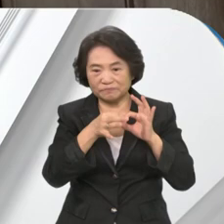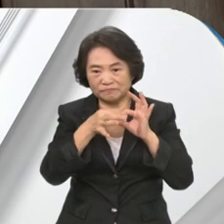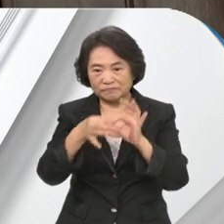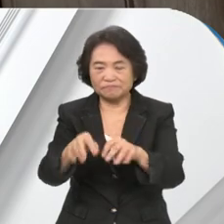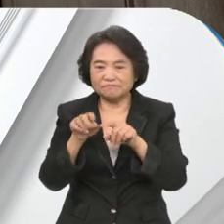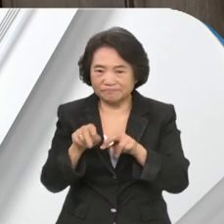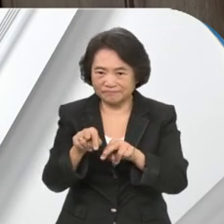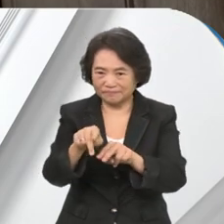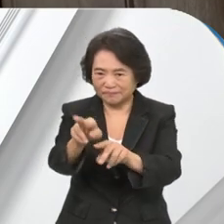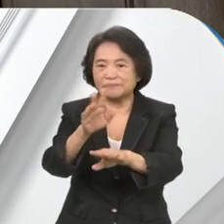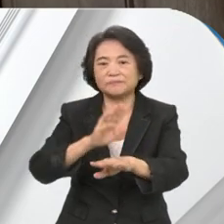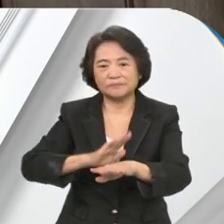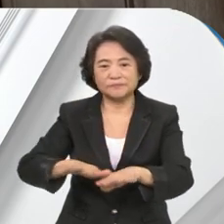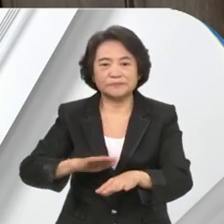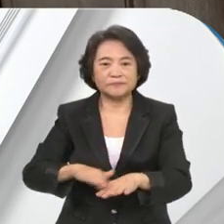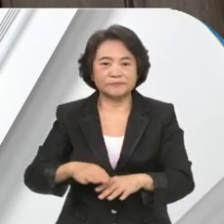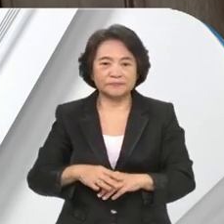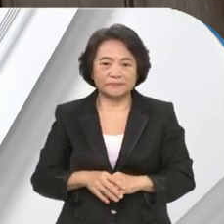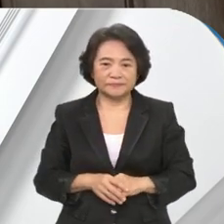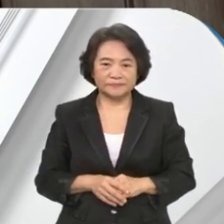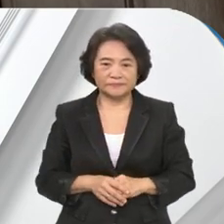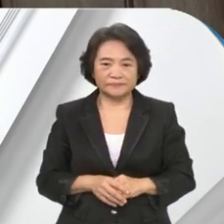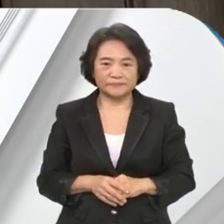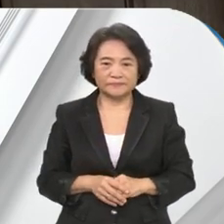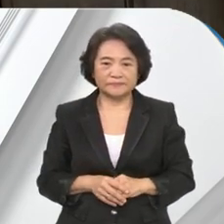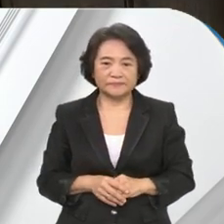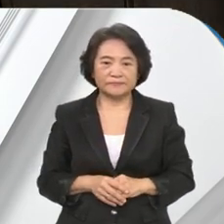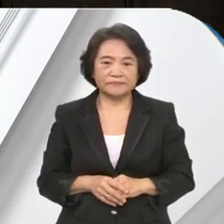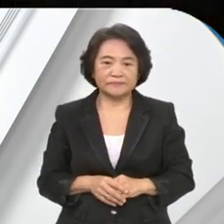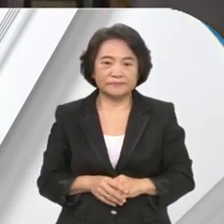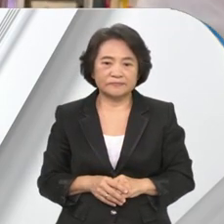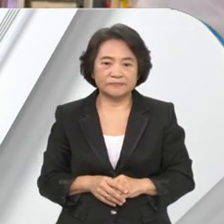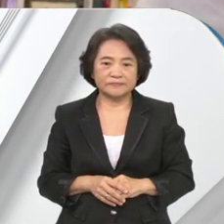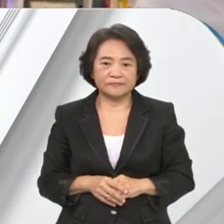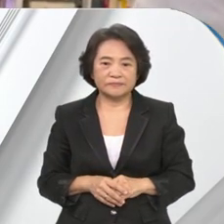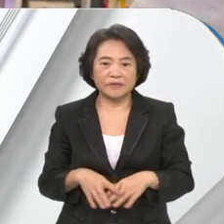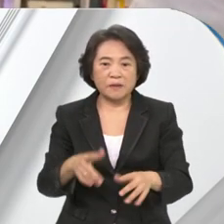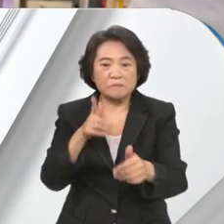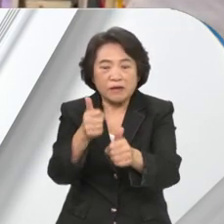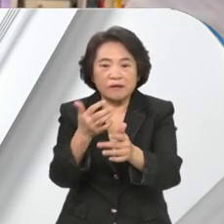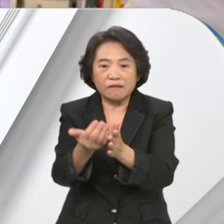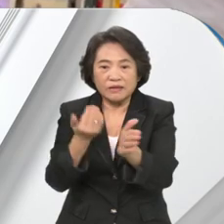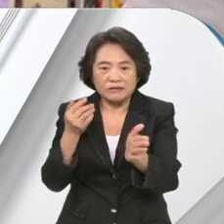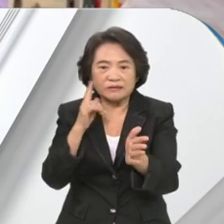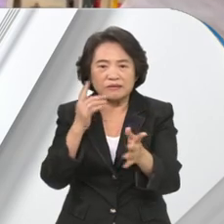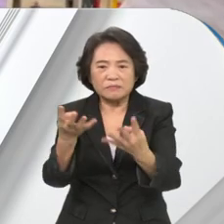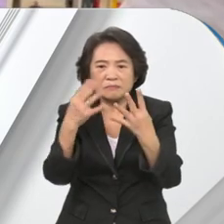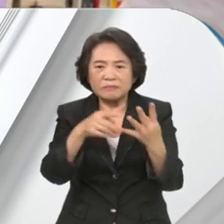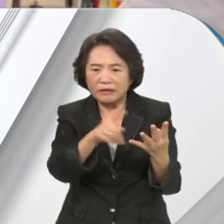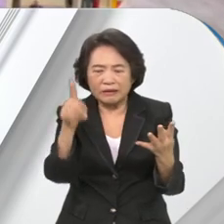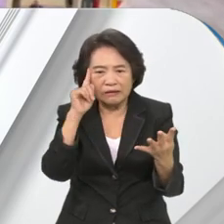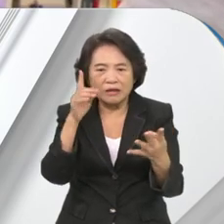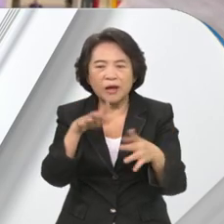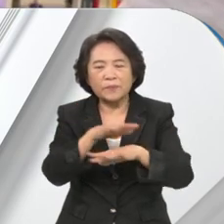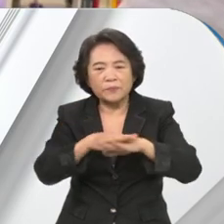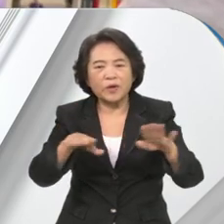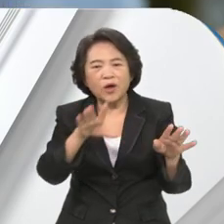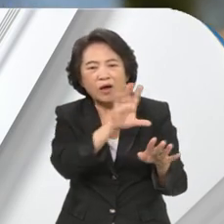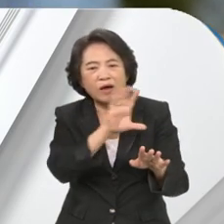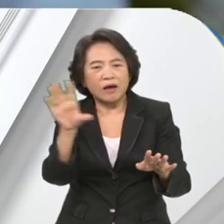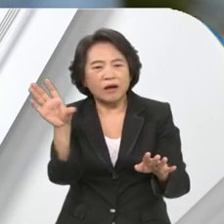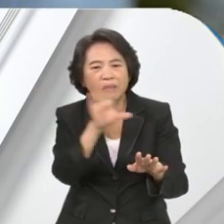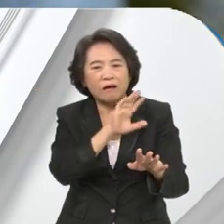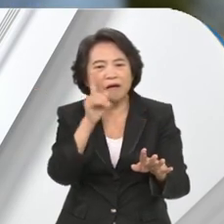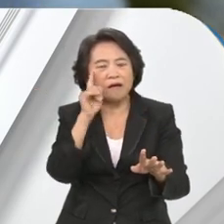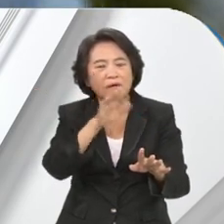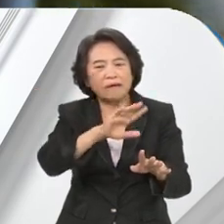继续向前走。 从结以前，刚约的朋友会从耶稣安息歌